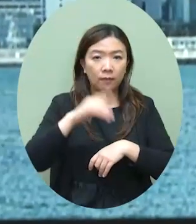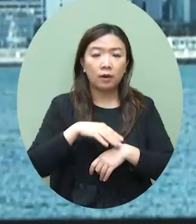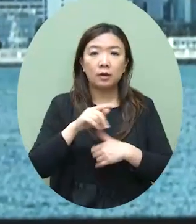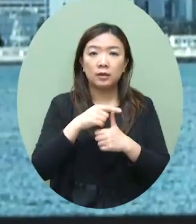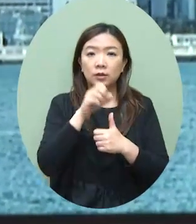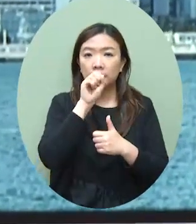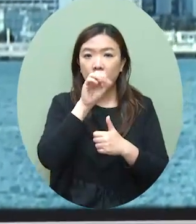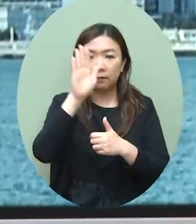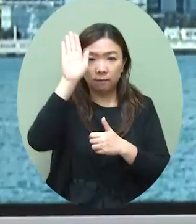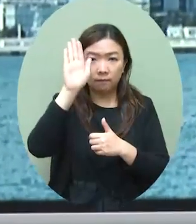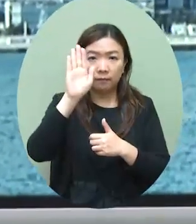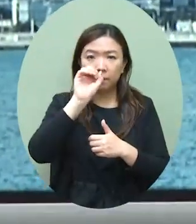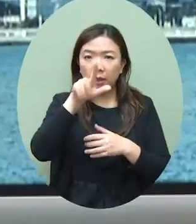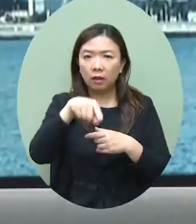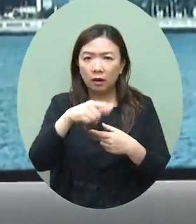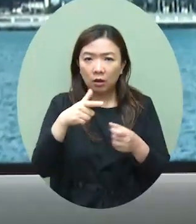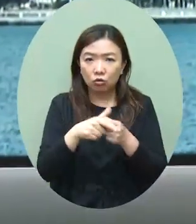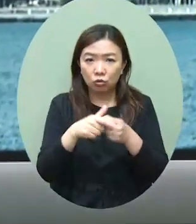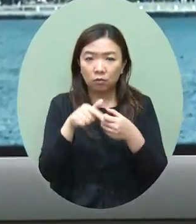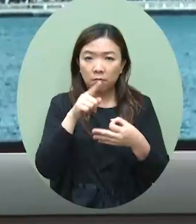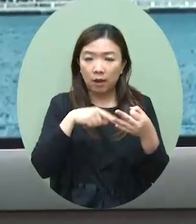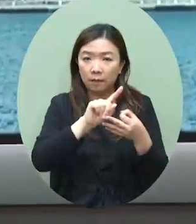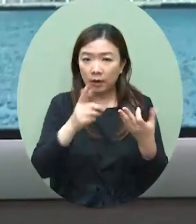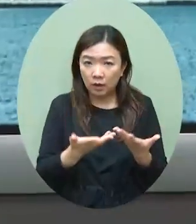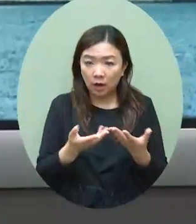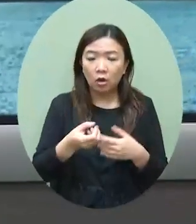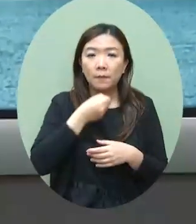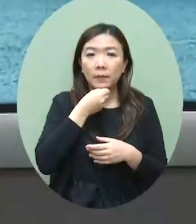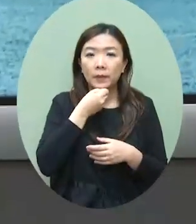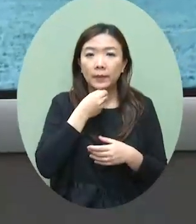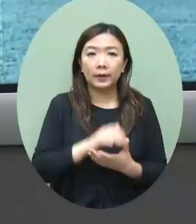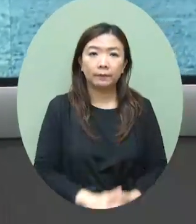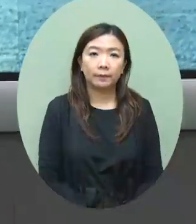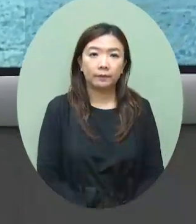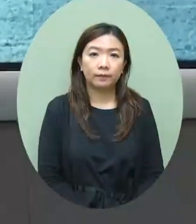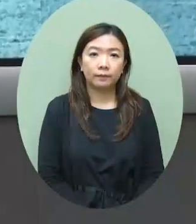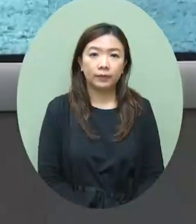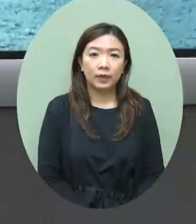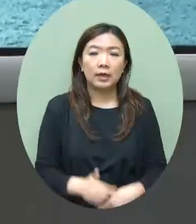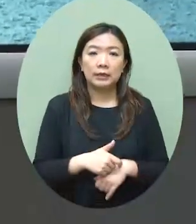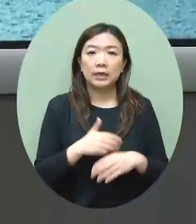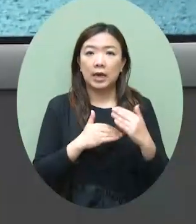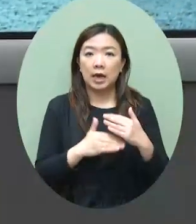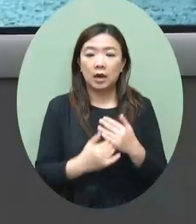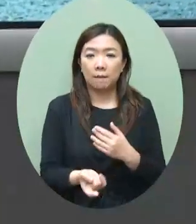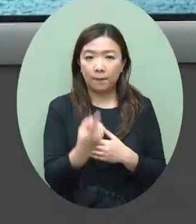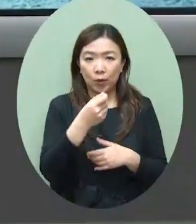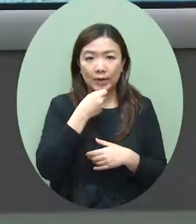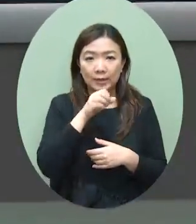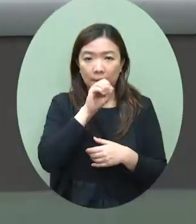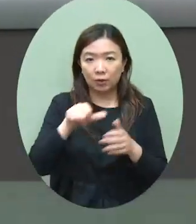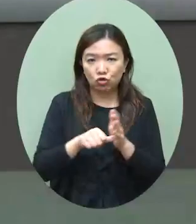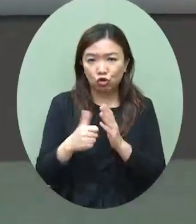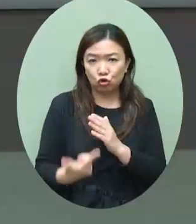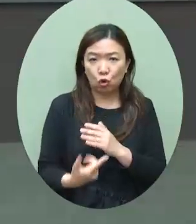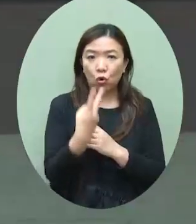手。嗌到你嘅時候啦，請講出你代表嘅傳媒機構名稱，然後用我俾你嘅咪啦去發問嘅。時間關係啦，每位記者最多問2條問題，同埋不